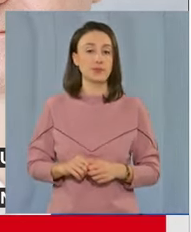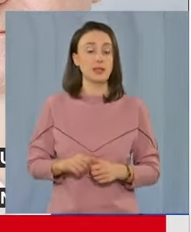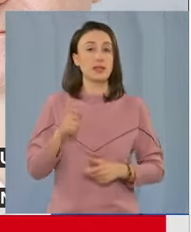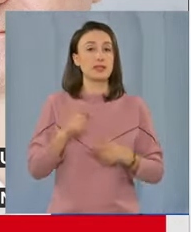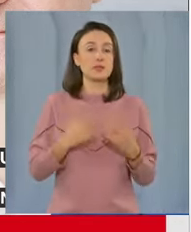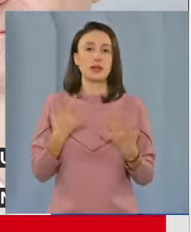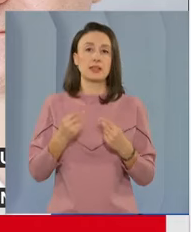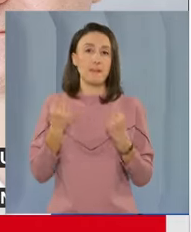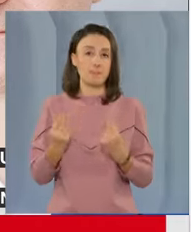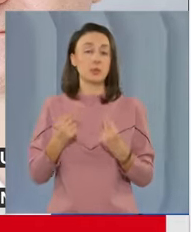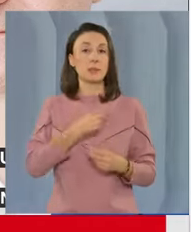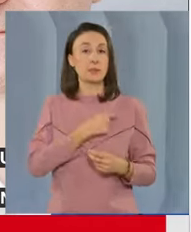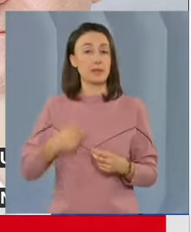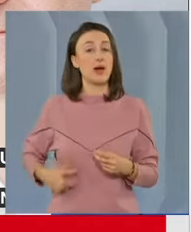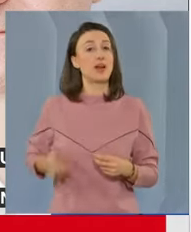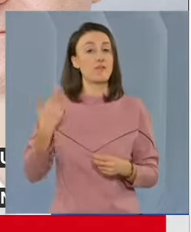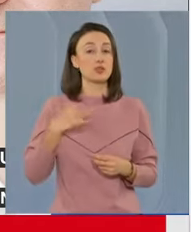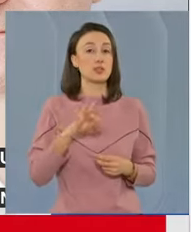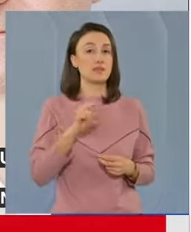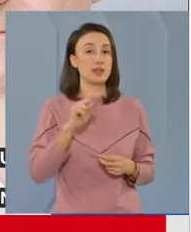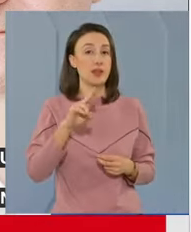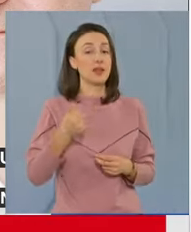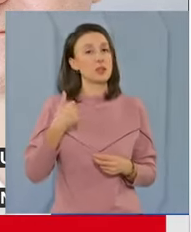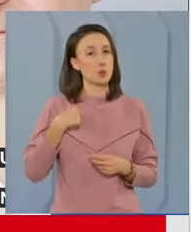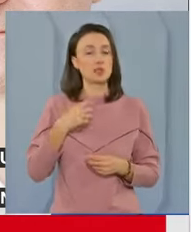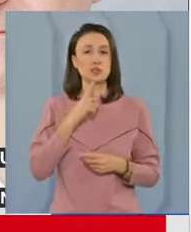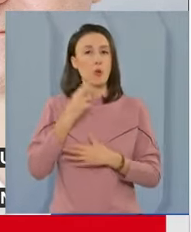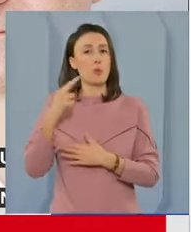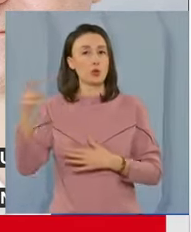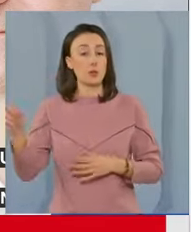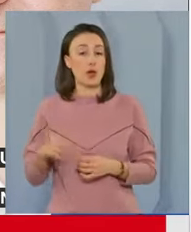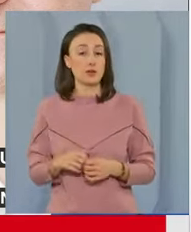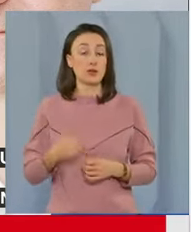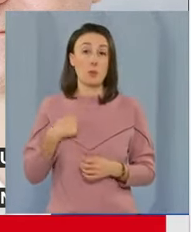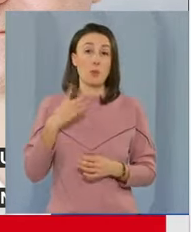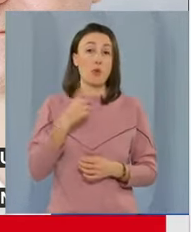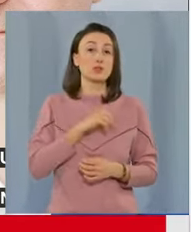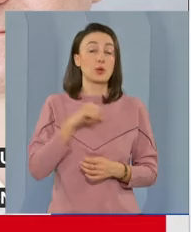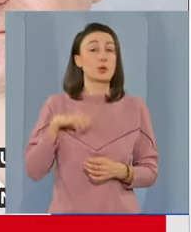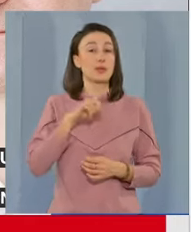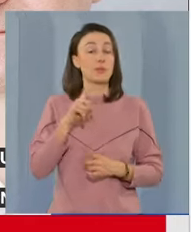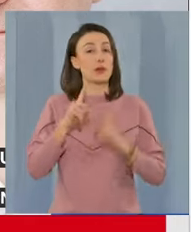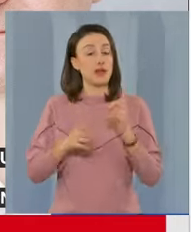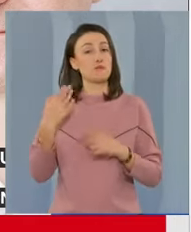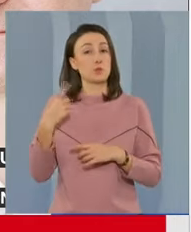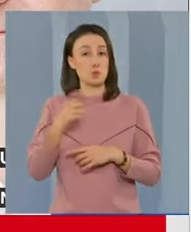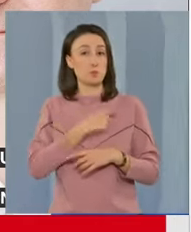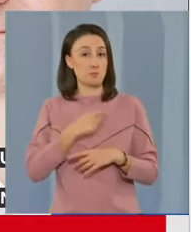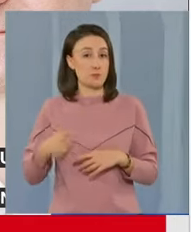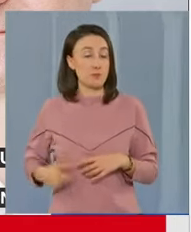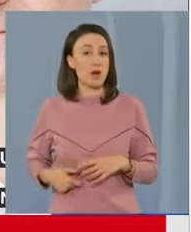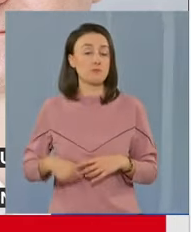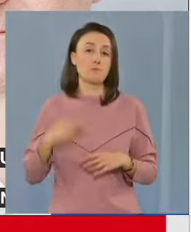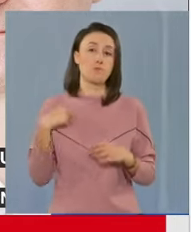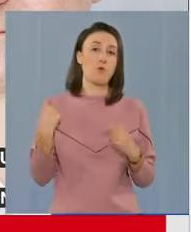cât de bun primar a fost Gabriela Firea și cum eu doar am continuat. Eu am o singură întrebare. Dacă a fost un primar, doamna